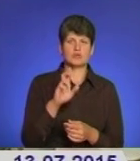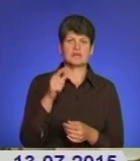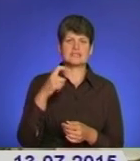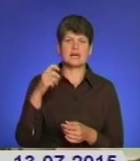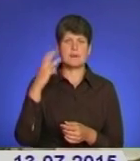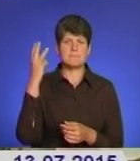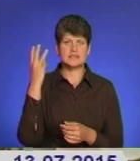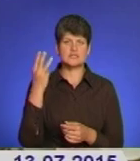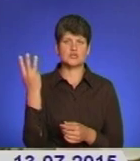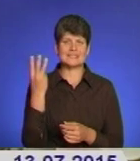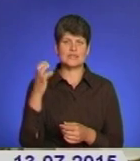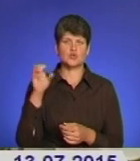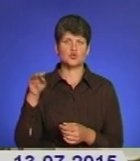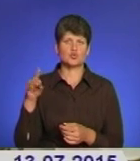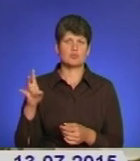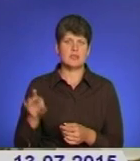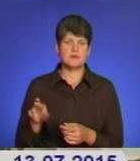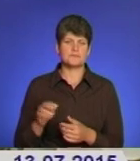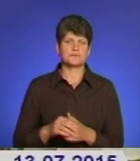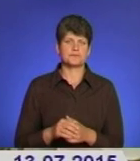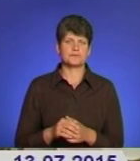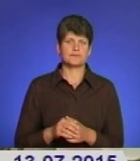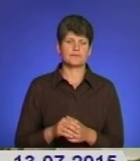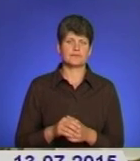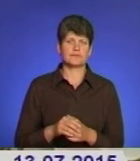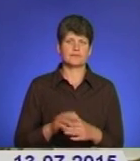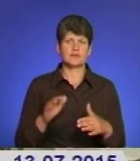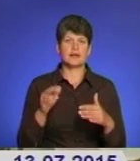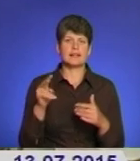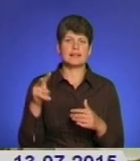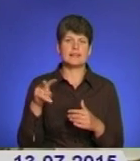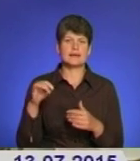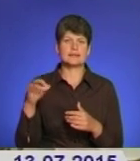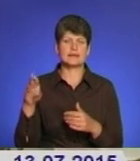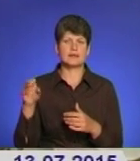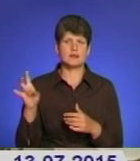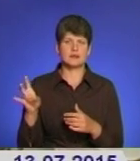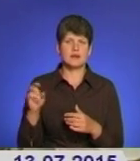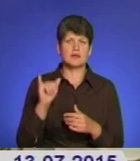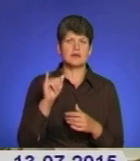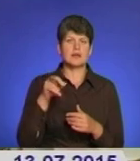Хмельницького 3-го ступеня лейтенанта Іляшенка